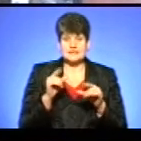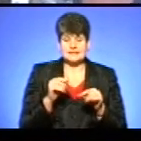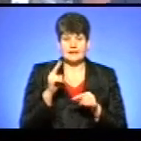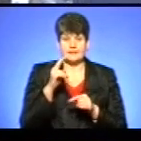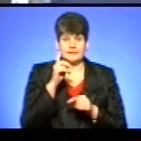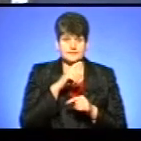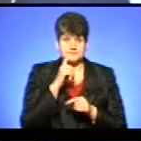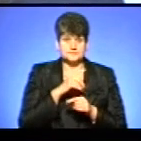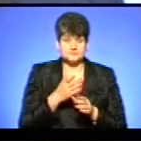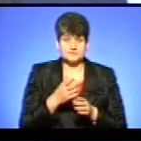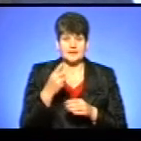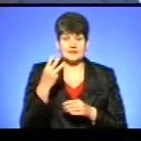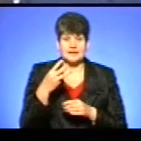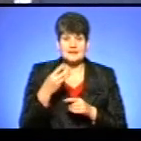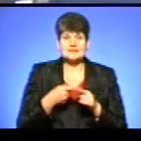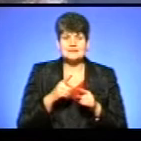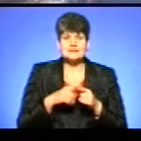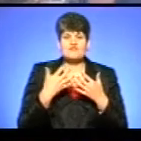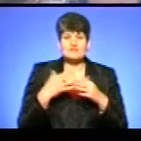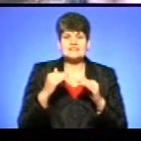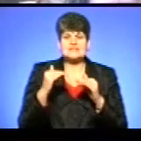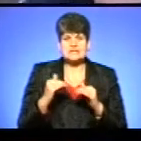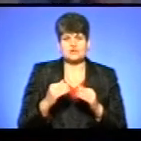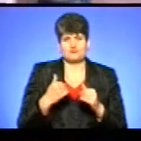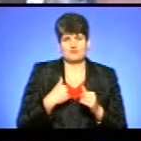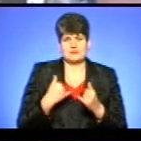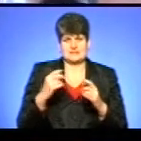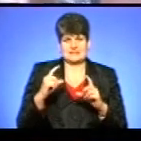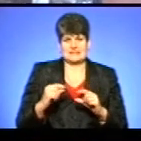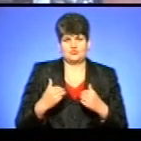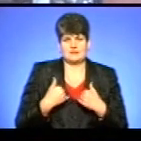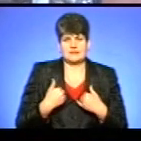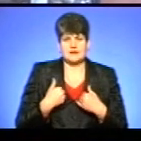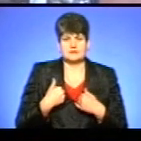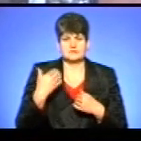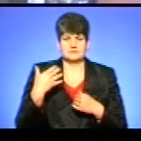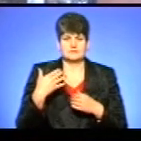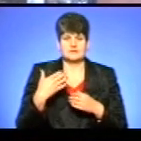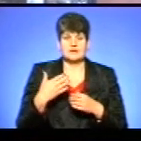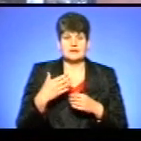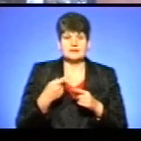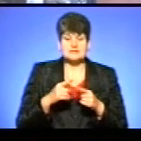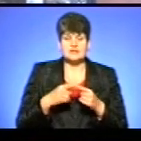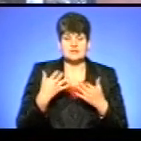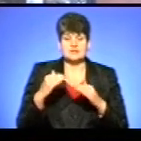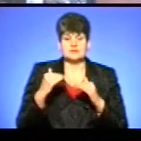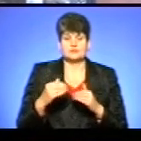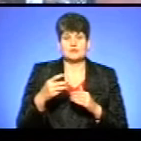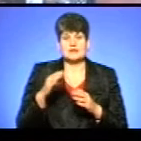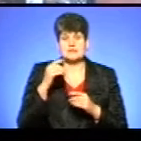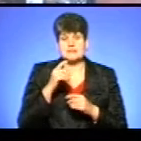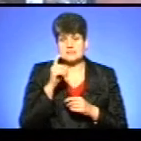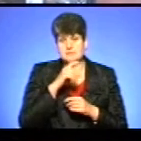дизельному пальному. 30 – це вже знижкою нам, на заправках 33 – це вже знижкою нам.